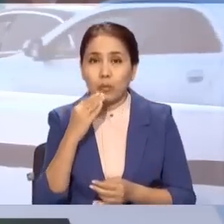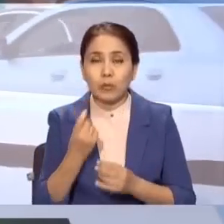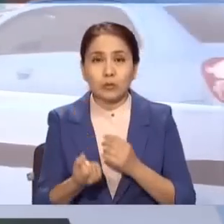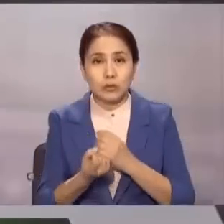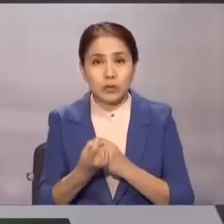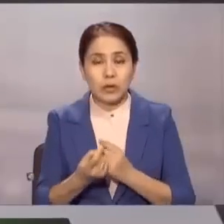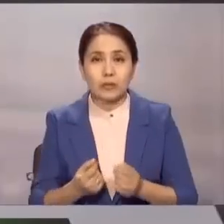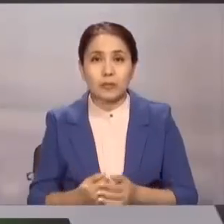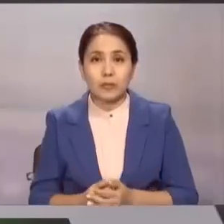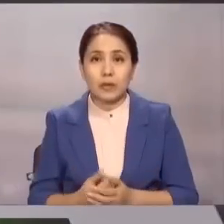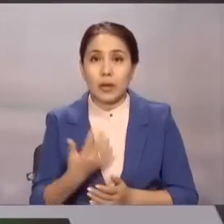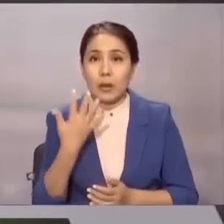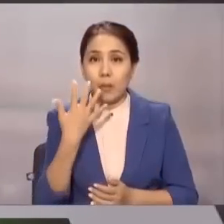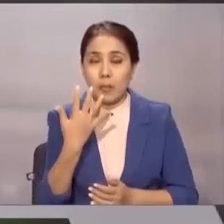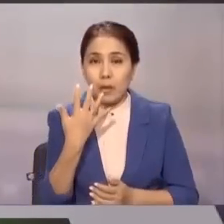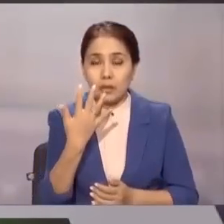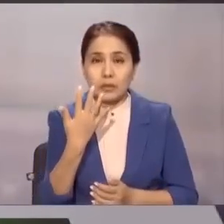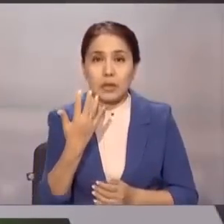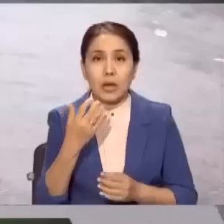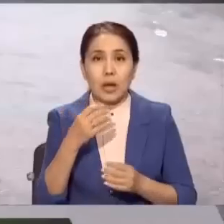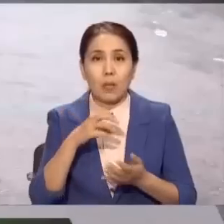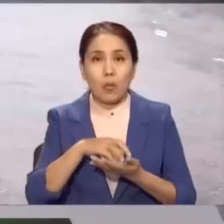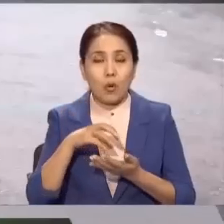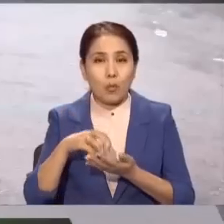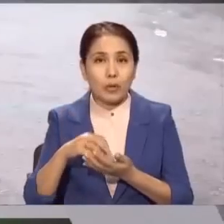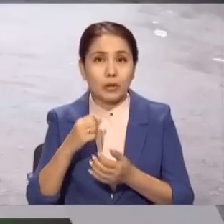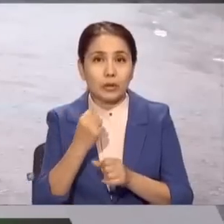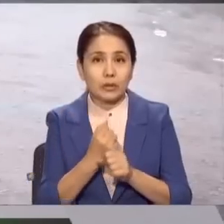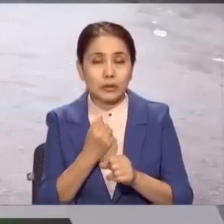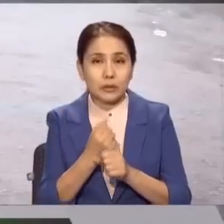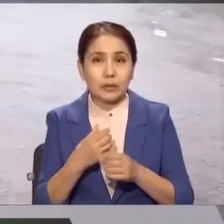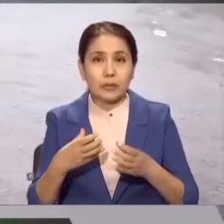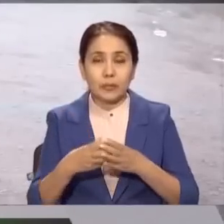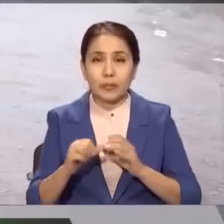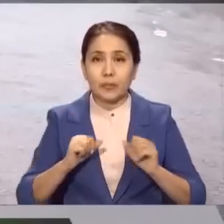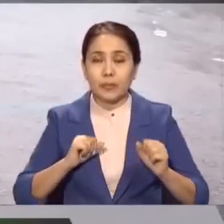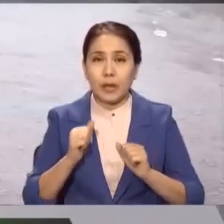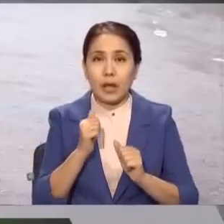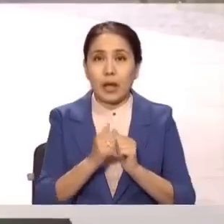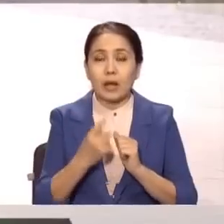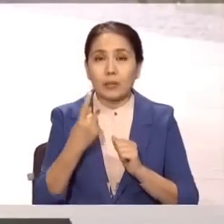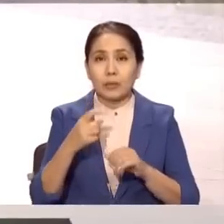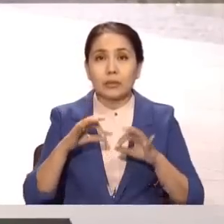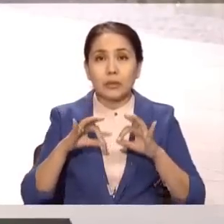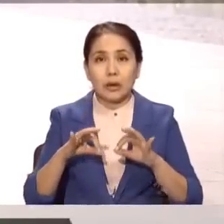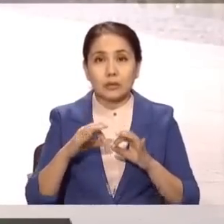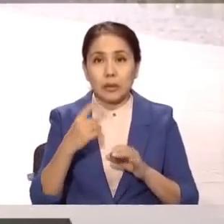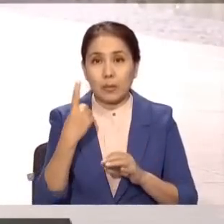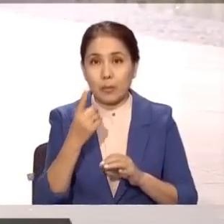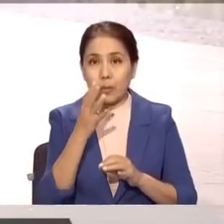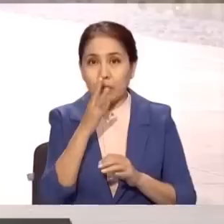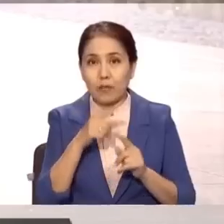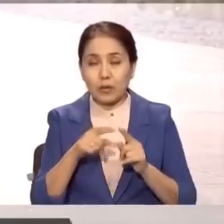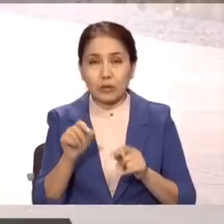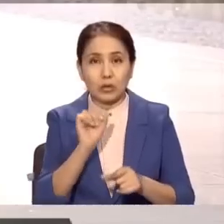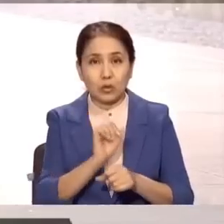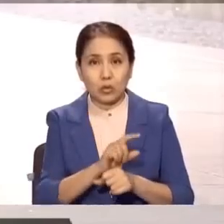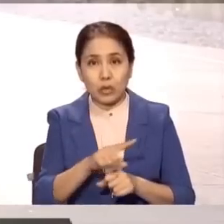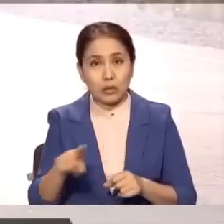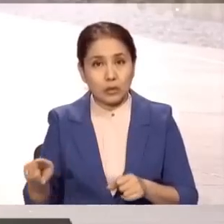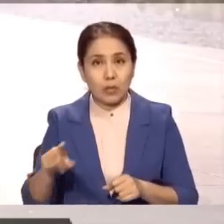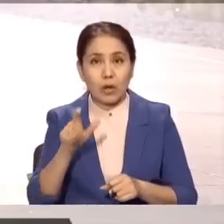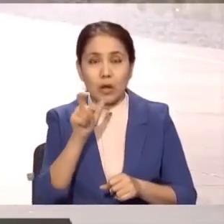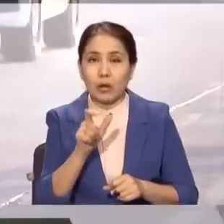kuzatiladi. 5ta mobil ekipajlar tomonidan tunu kun xizmat jarayonida har bir transport vositalari bir-bir to'xtatilib,